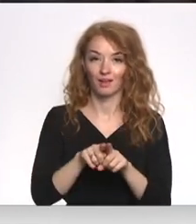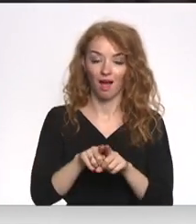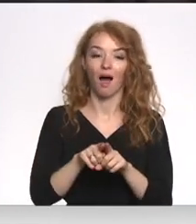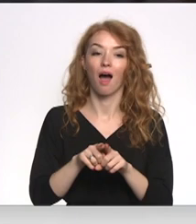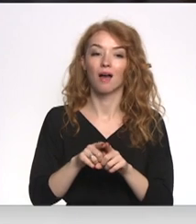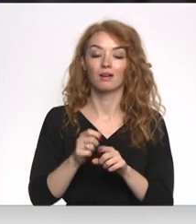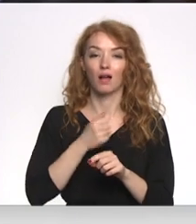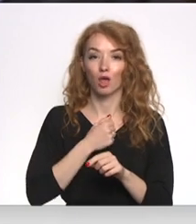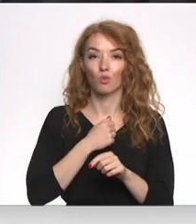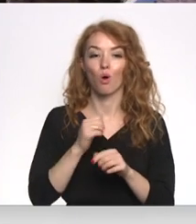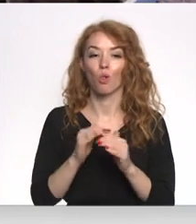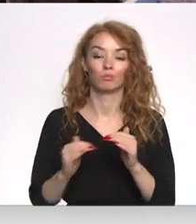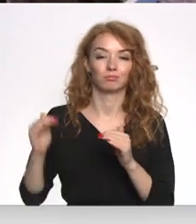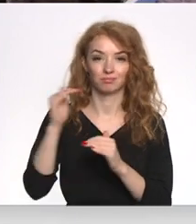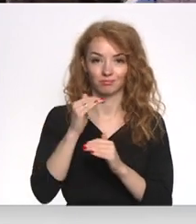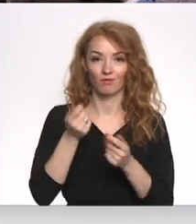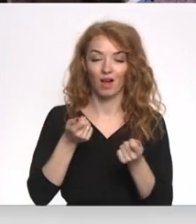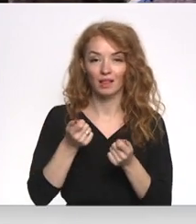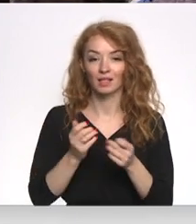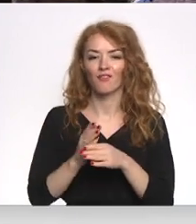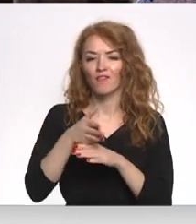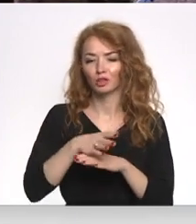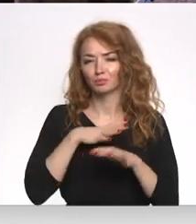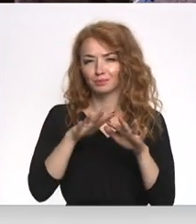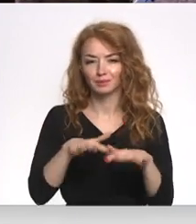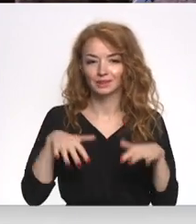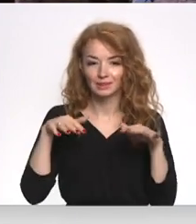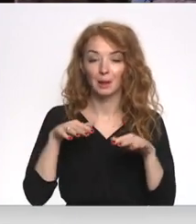katoļu baznīcas vadība, bīskapi. Viesu bija tik daudz, ka